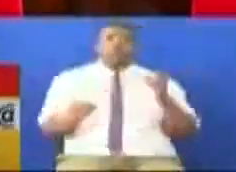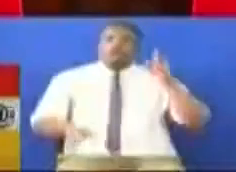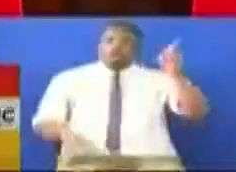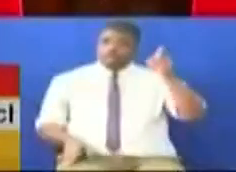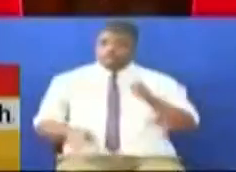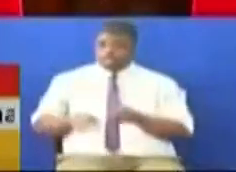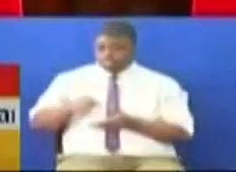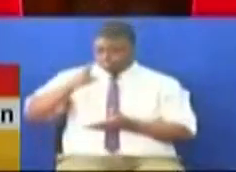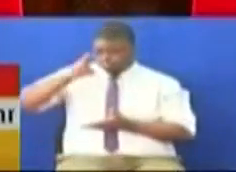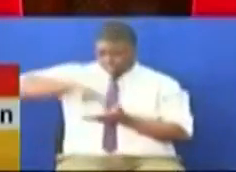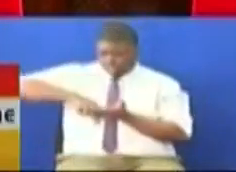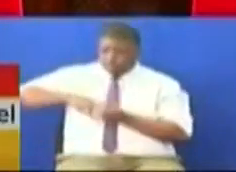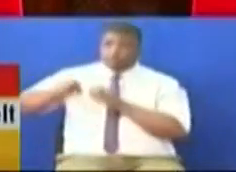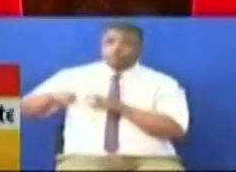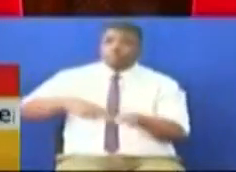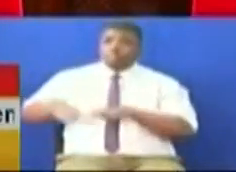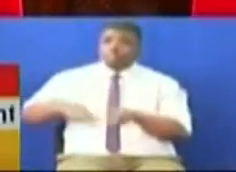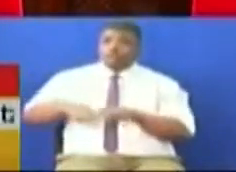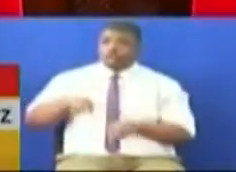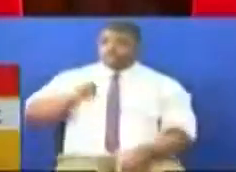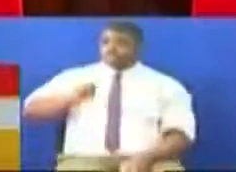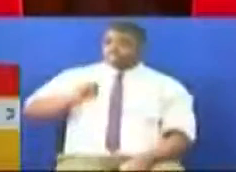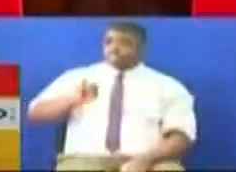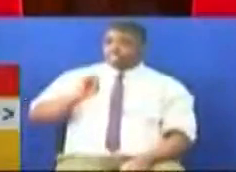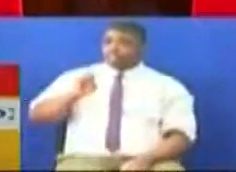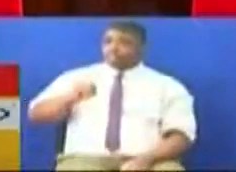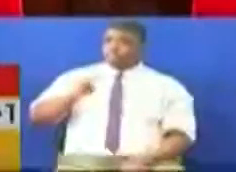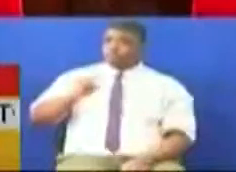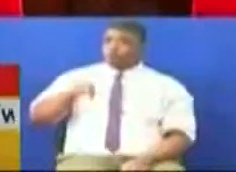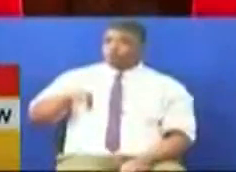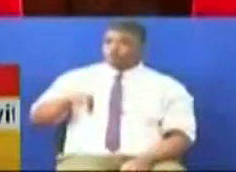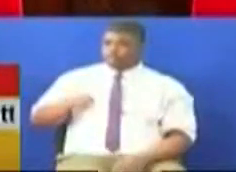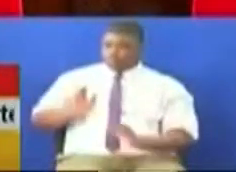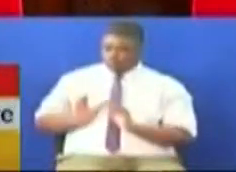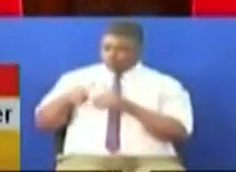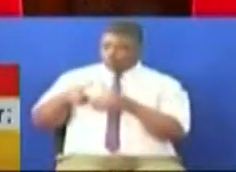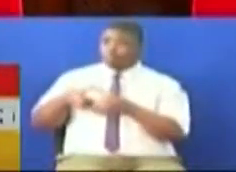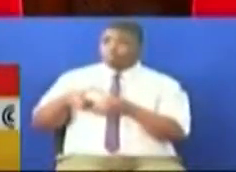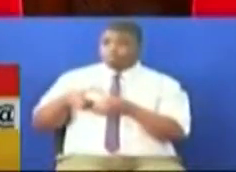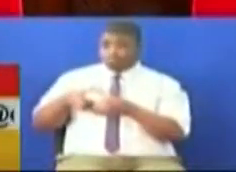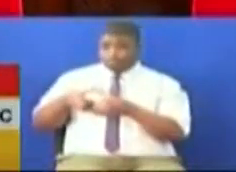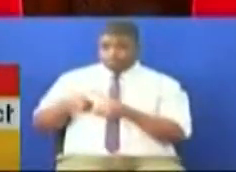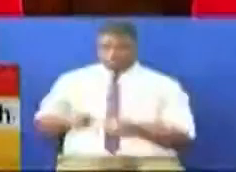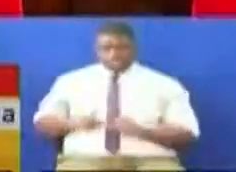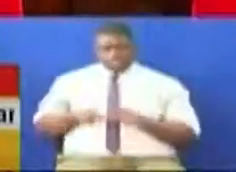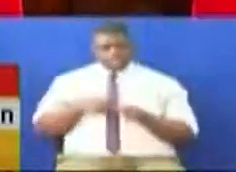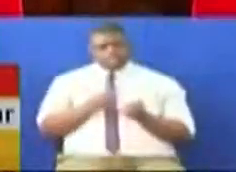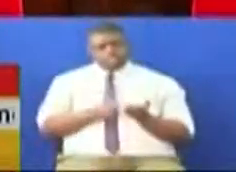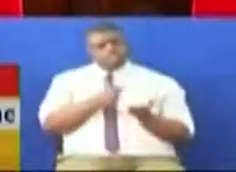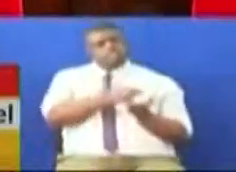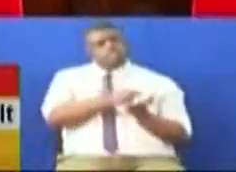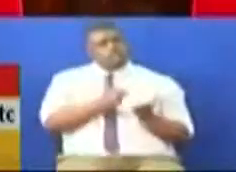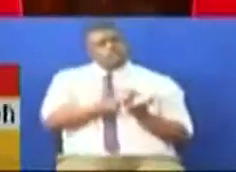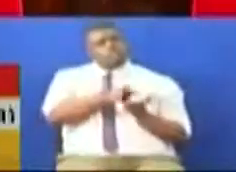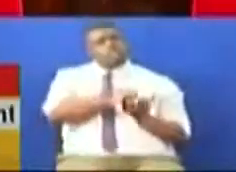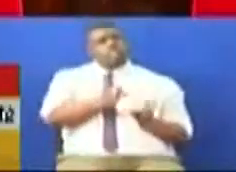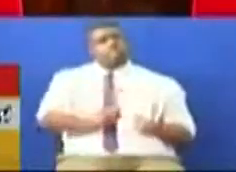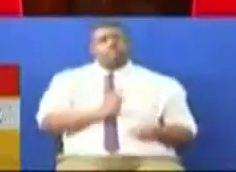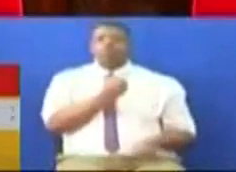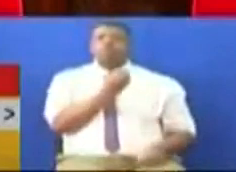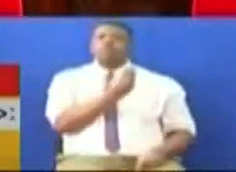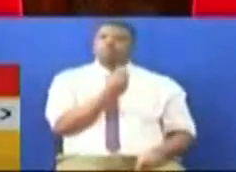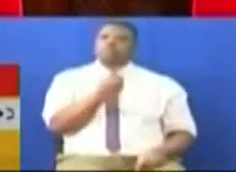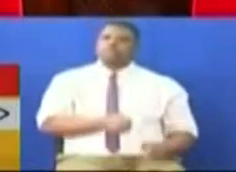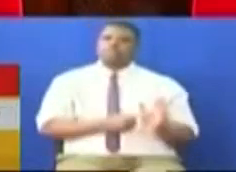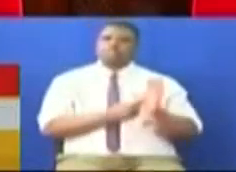Limited. Lakini baada ya kuingia mkataba ule mheshimiwa speaker, kulikuwa na hisa ambazo zilikuwepo karibuni hisa milioni 3,600